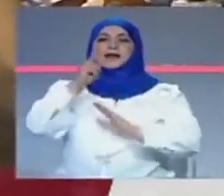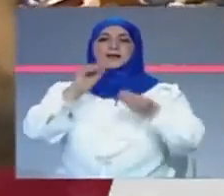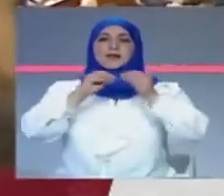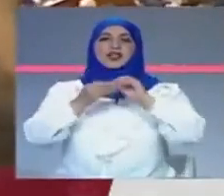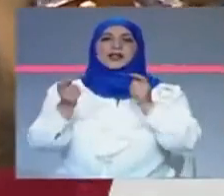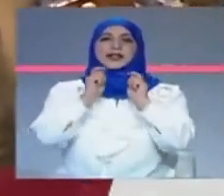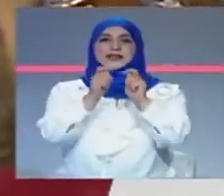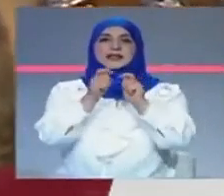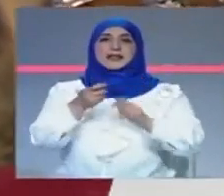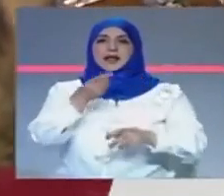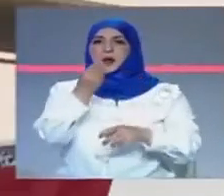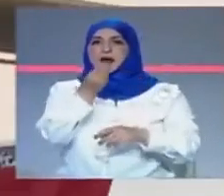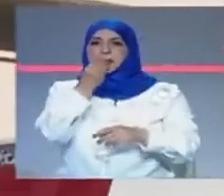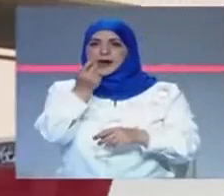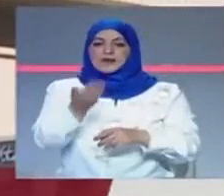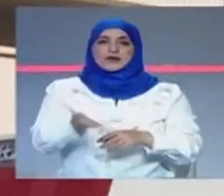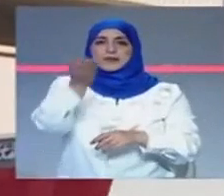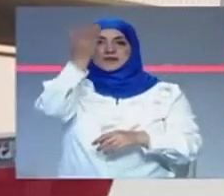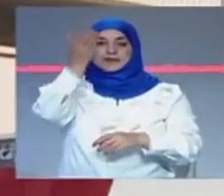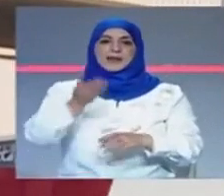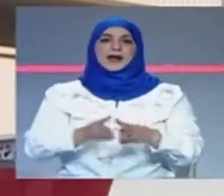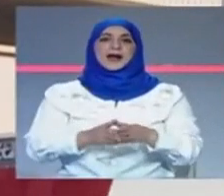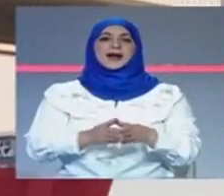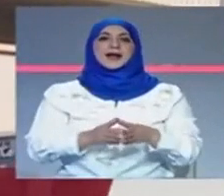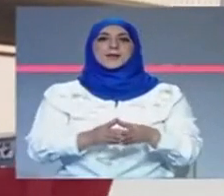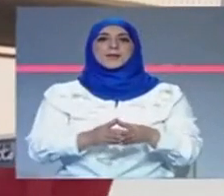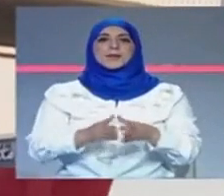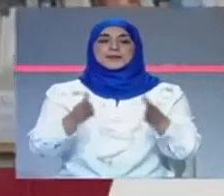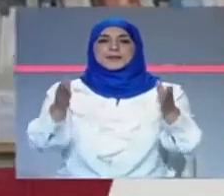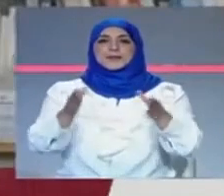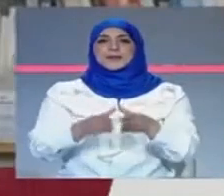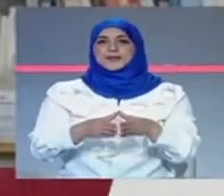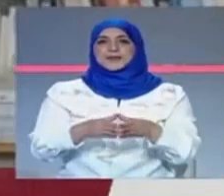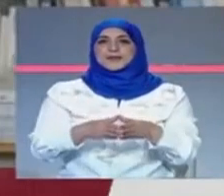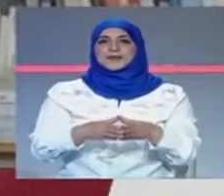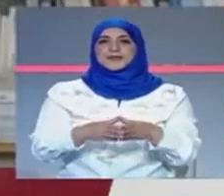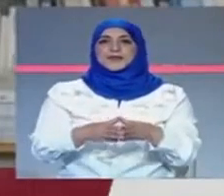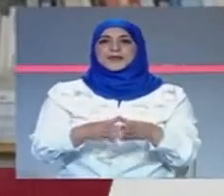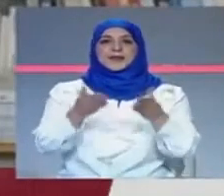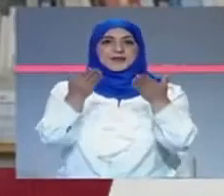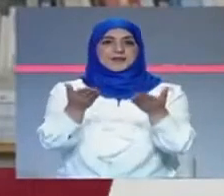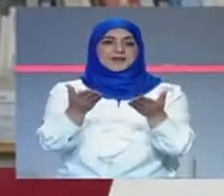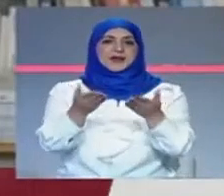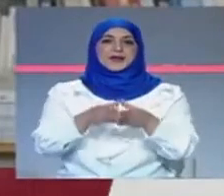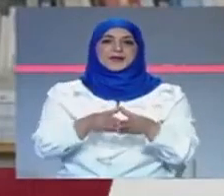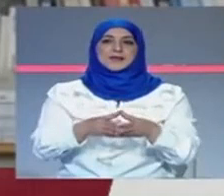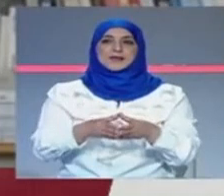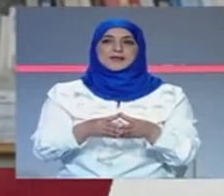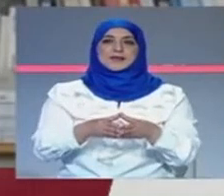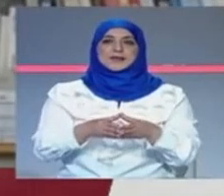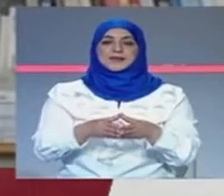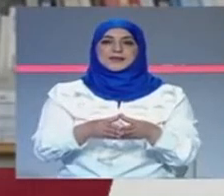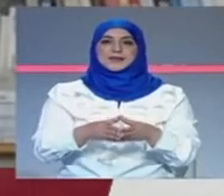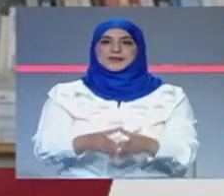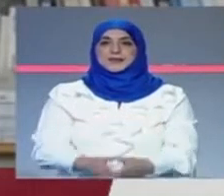وغلاء المعيشه والتعقل دولي بالدوله في احيان كثيره هذه النخبه لم تحقق احد اهم